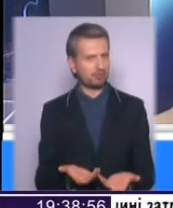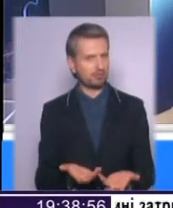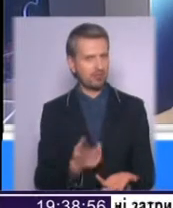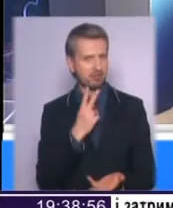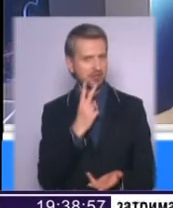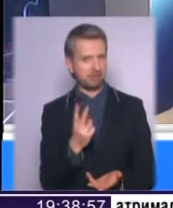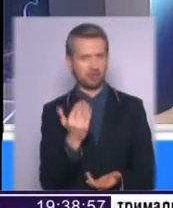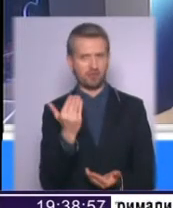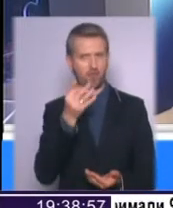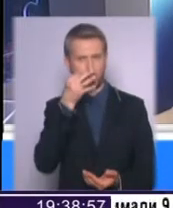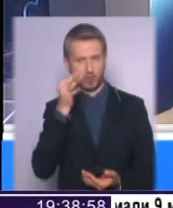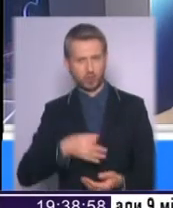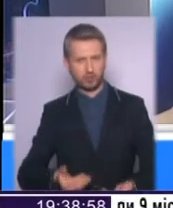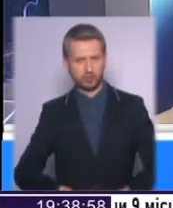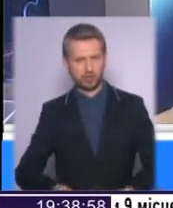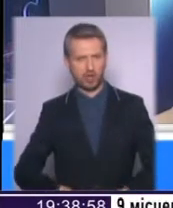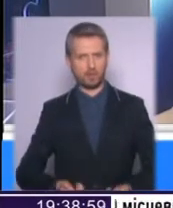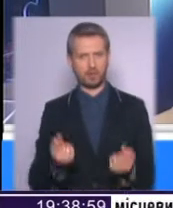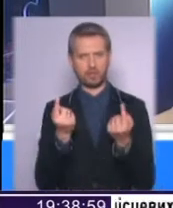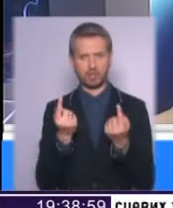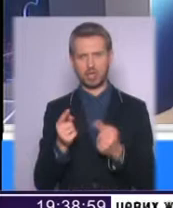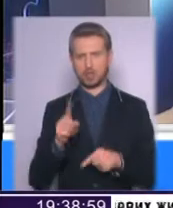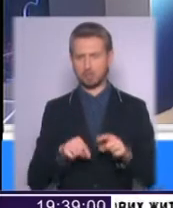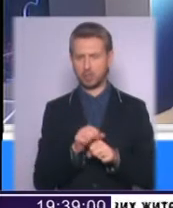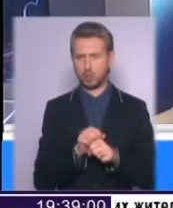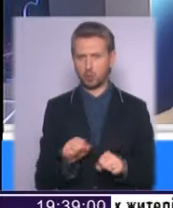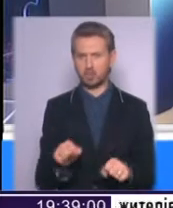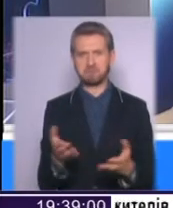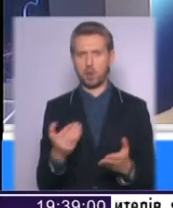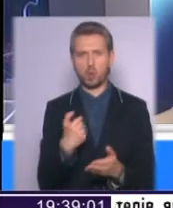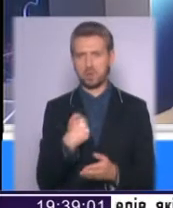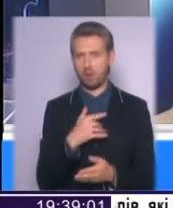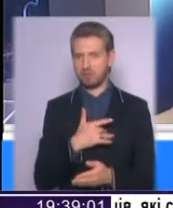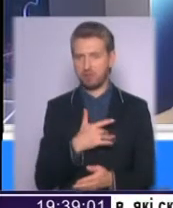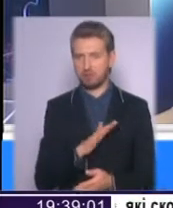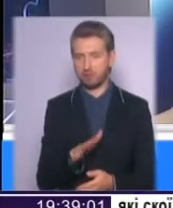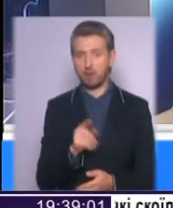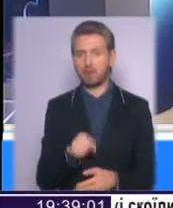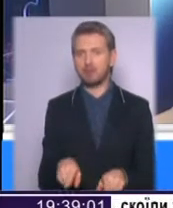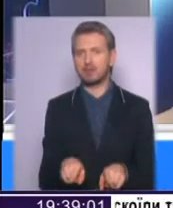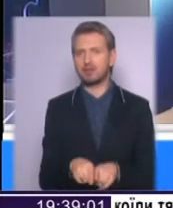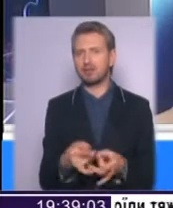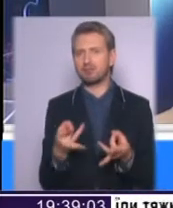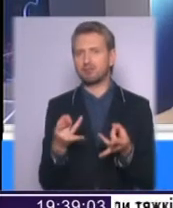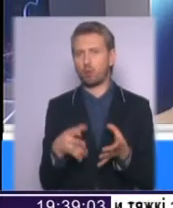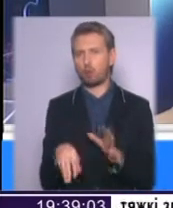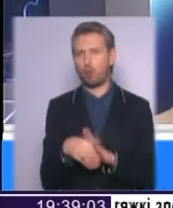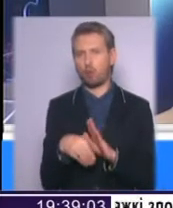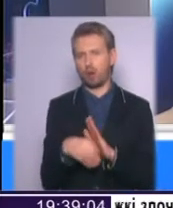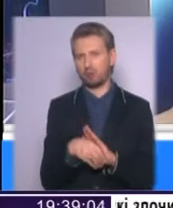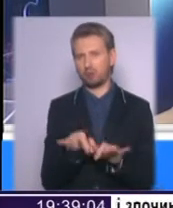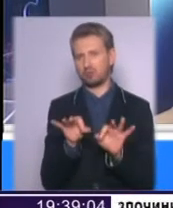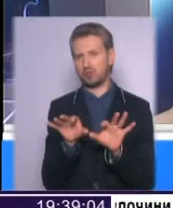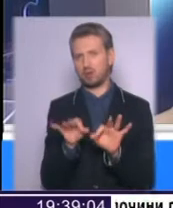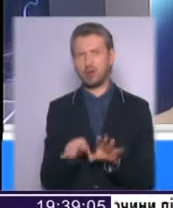дивлячись на ваш досвід життєвий великий і патріотизм, якому я не сумніваюсь. Ви так просто корупцію окреслили. Ну, ви